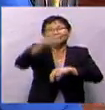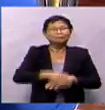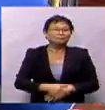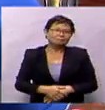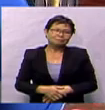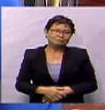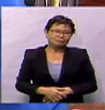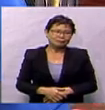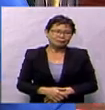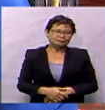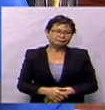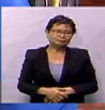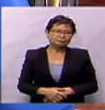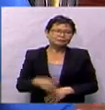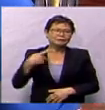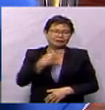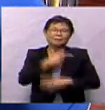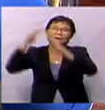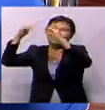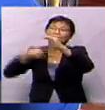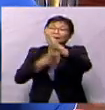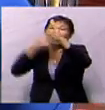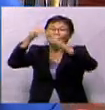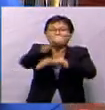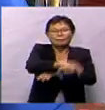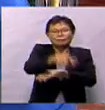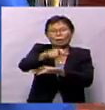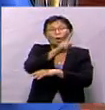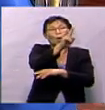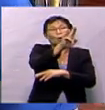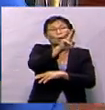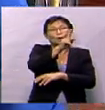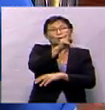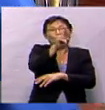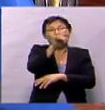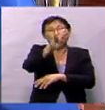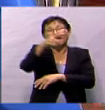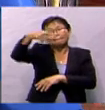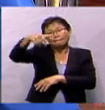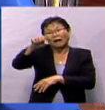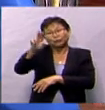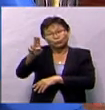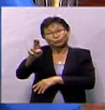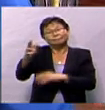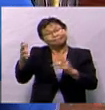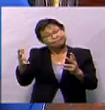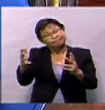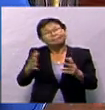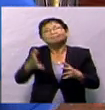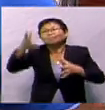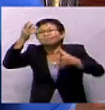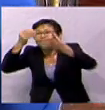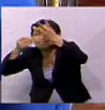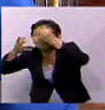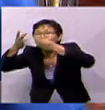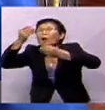Jadi kita haraplah kepada penduduk Kubah Masu supaya kita orang kata mengikuti perkembangan